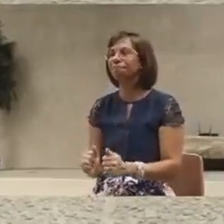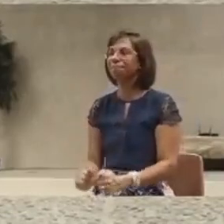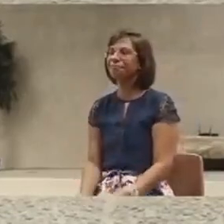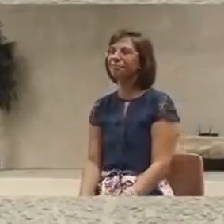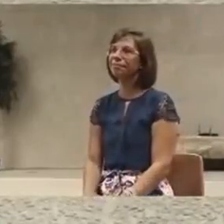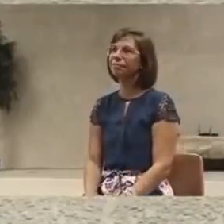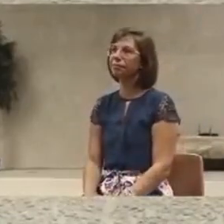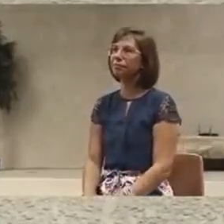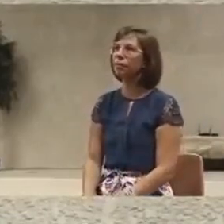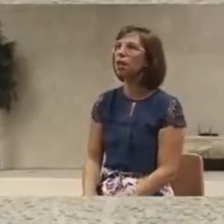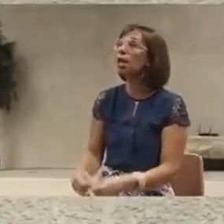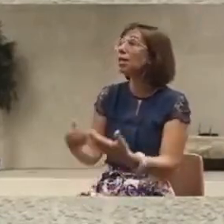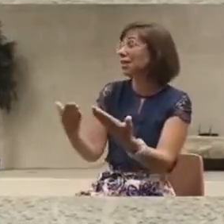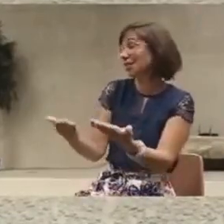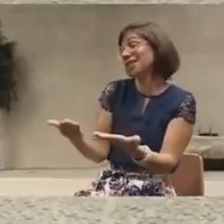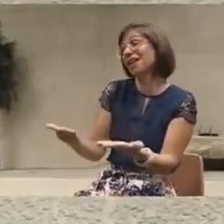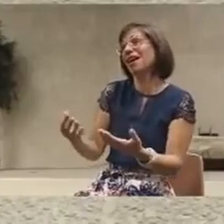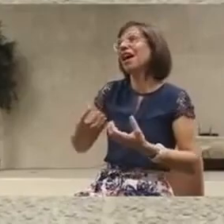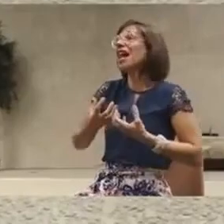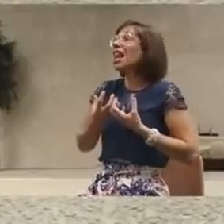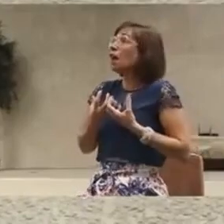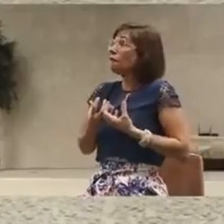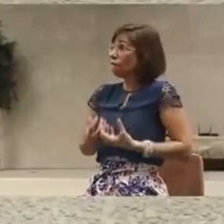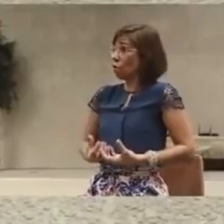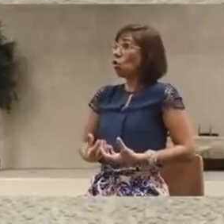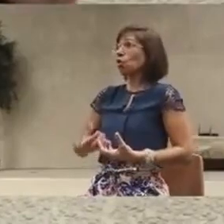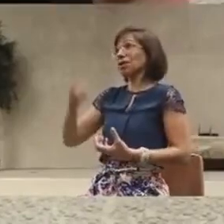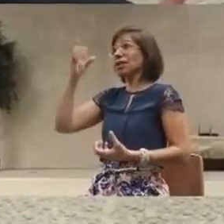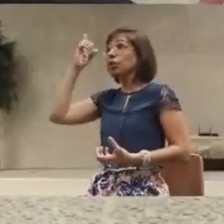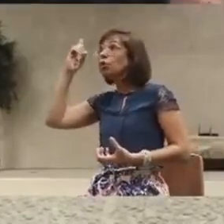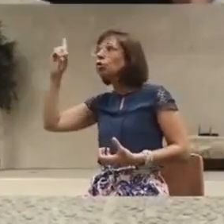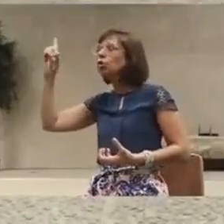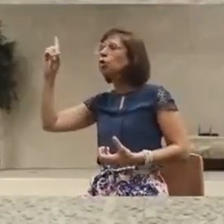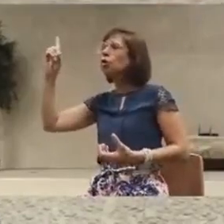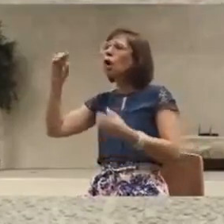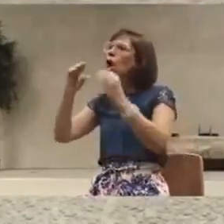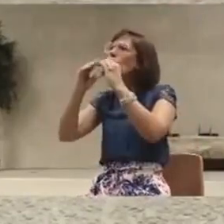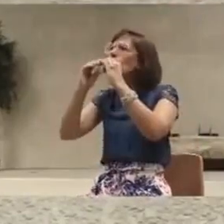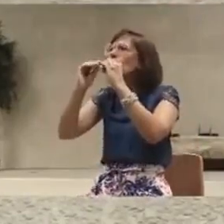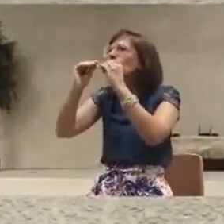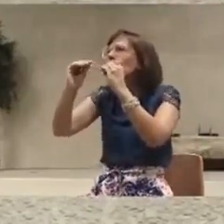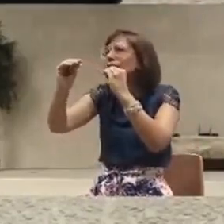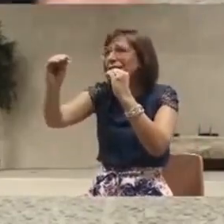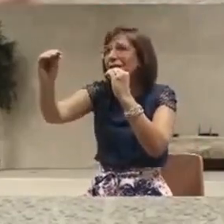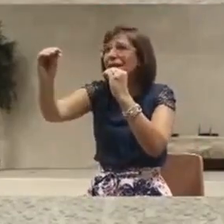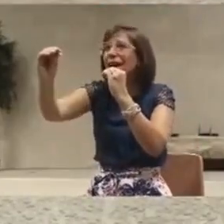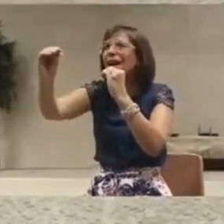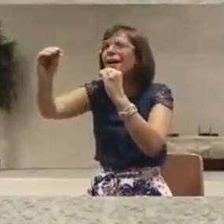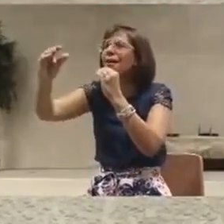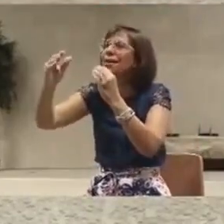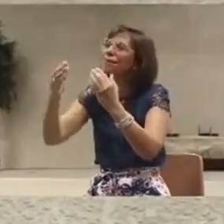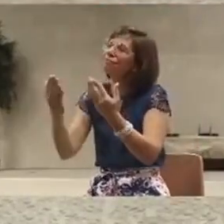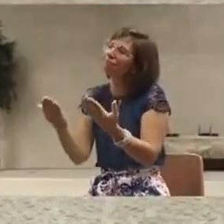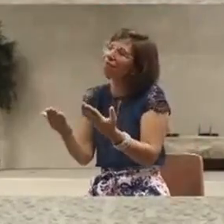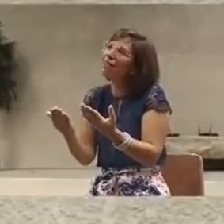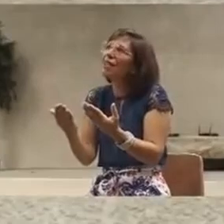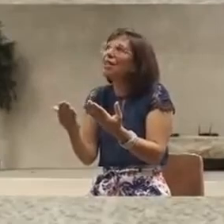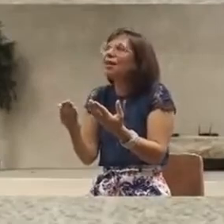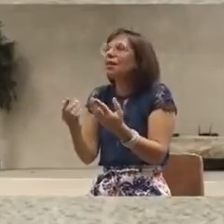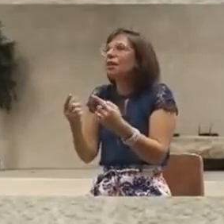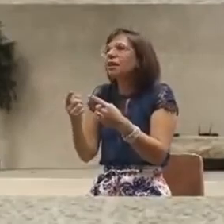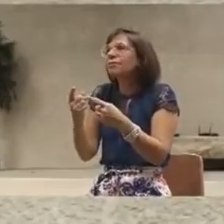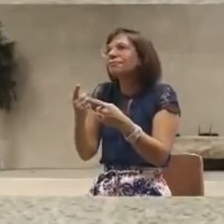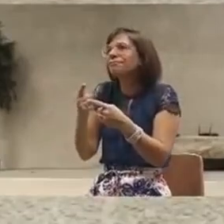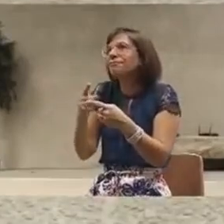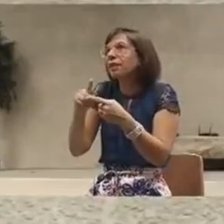Mais c'est la volonté de Dieu. Le désert est incontournable. Ne chassez pas le